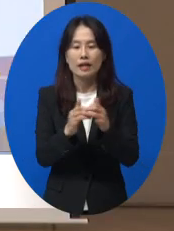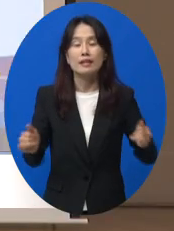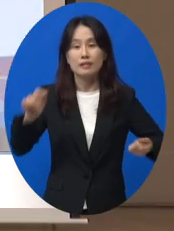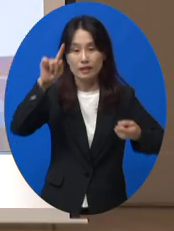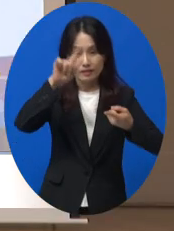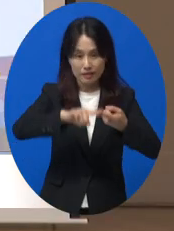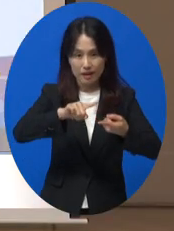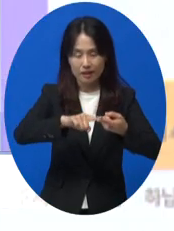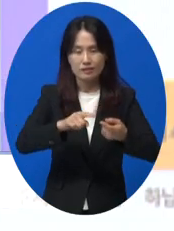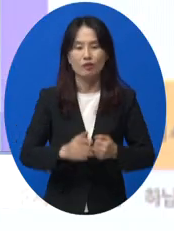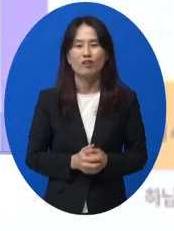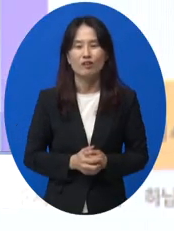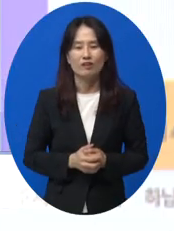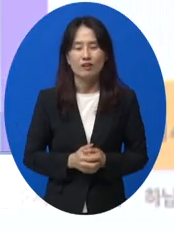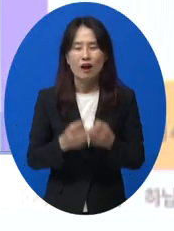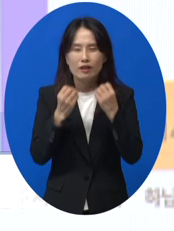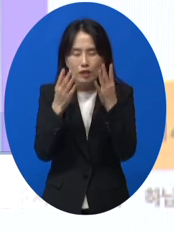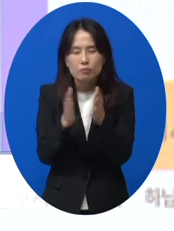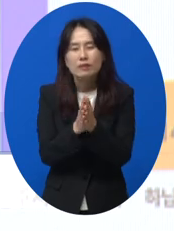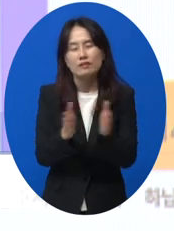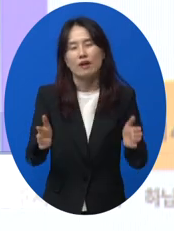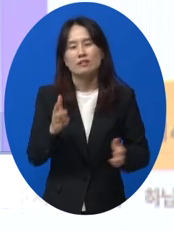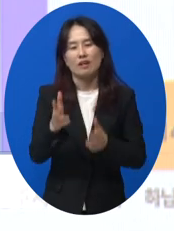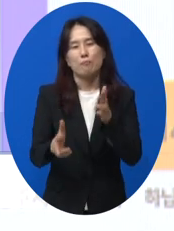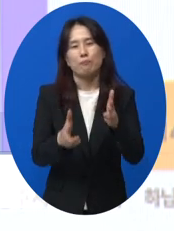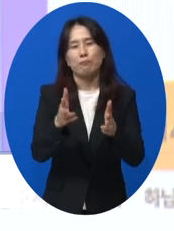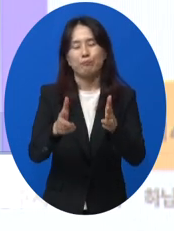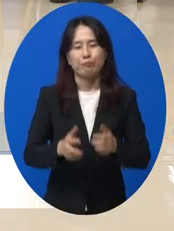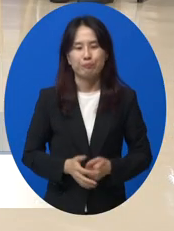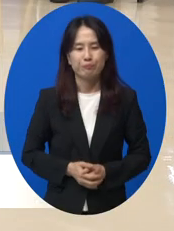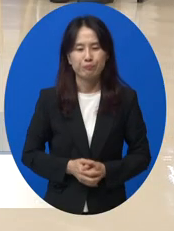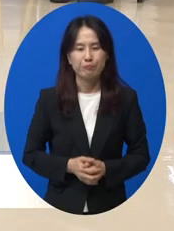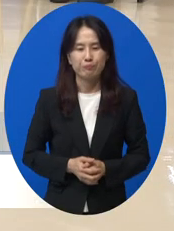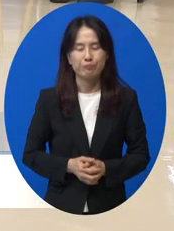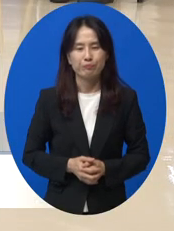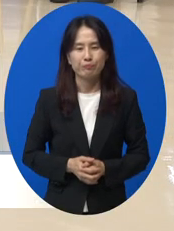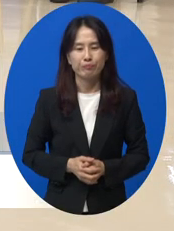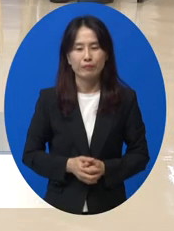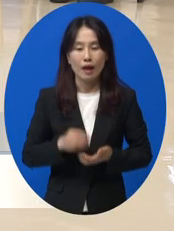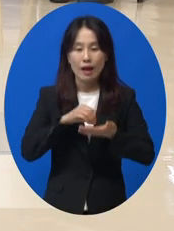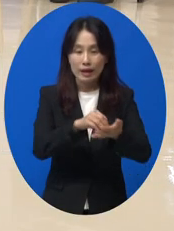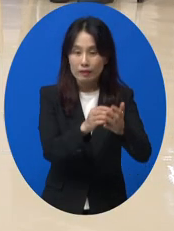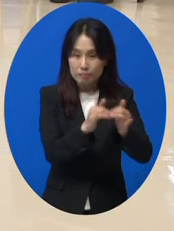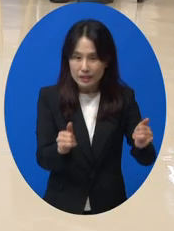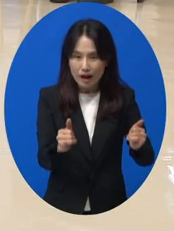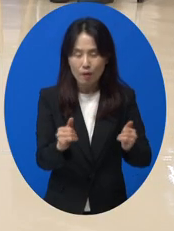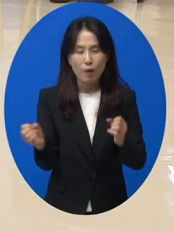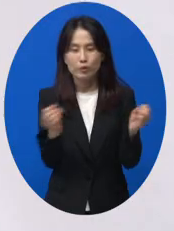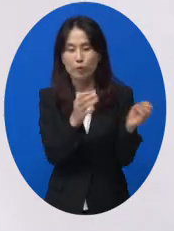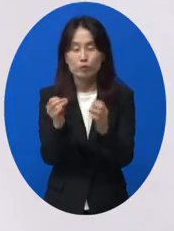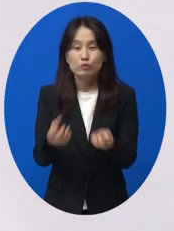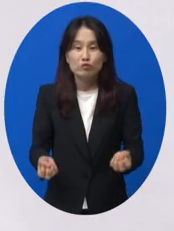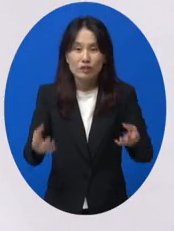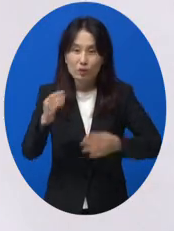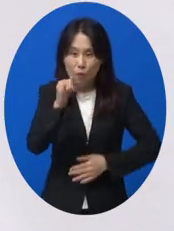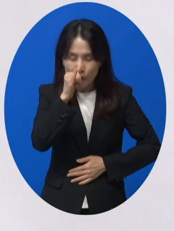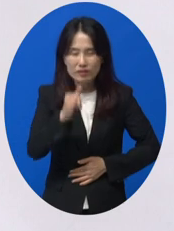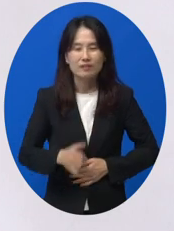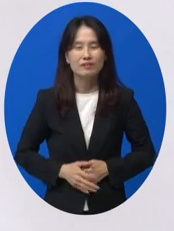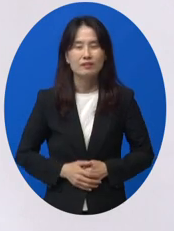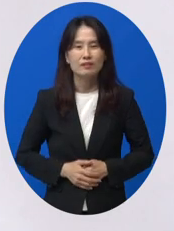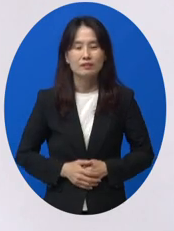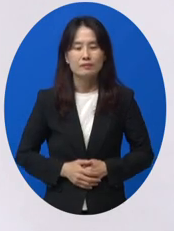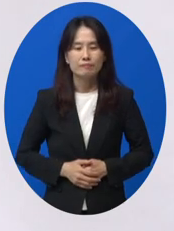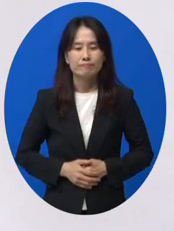대상으로 민선 8기 새롭게 시작한 사업입니다. 경기도는 가입자 등과 토크 행사를 열어 그 시작을